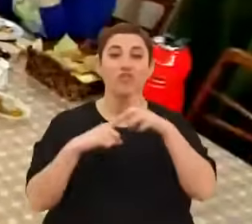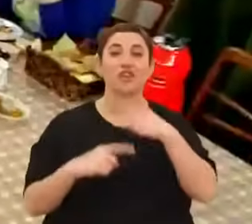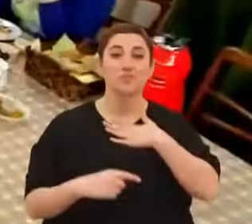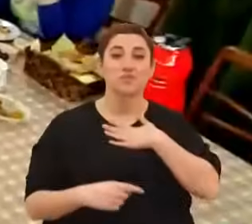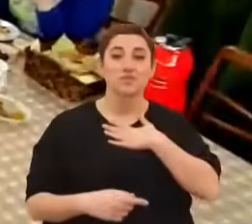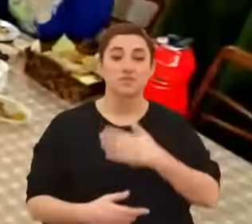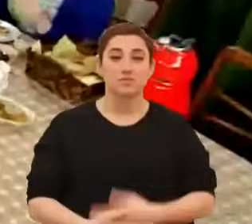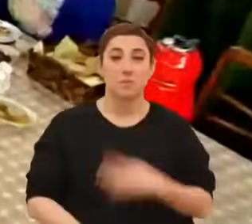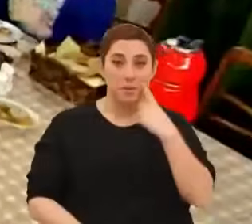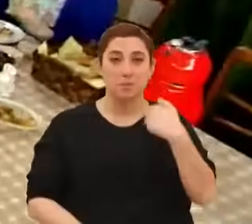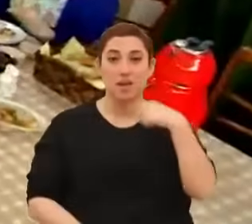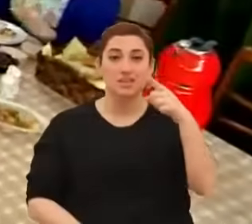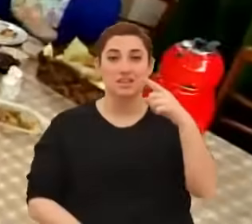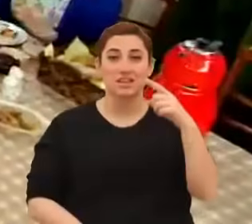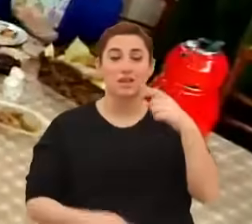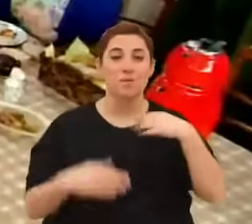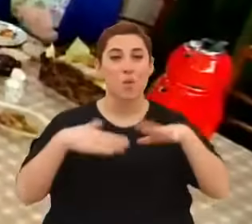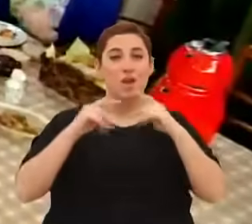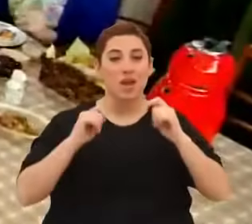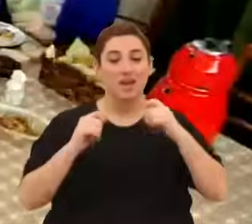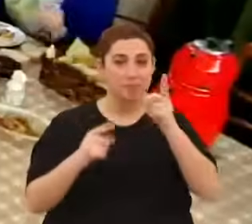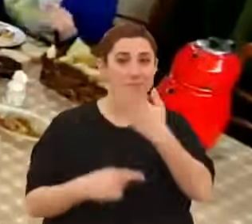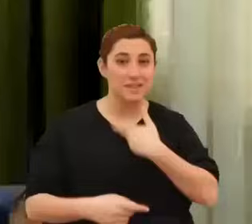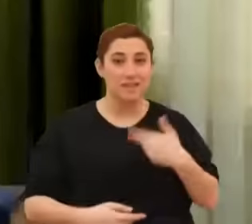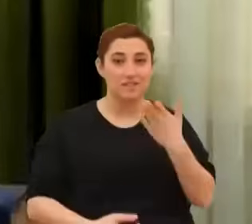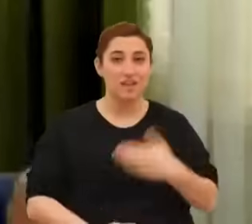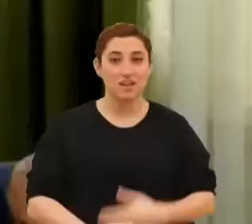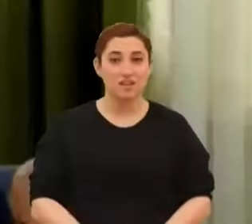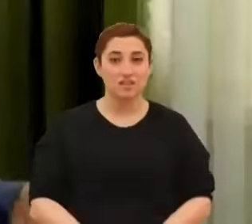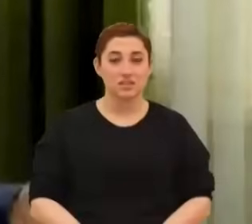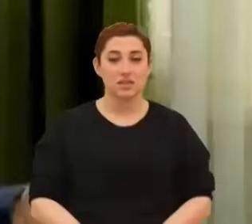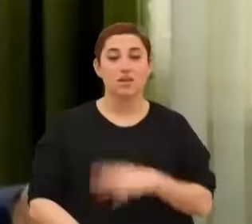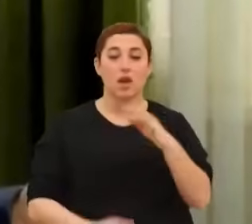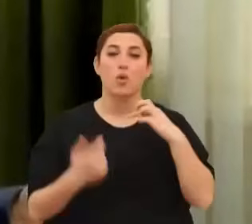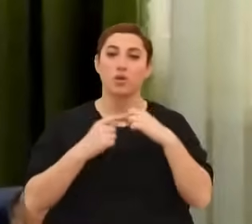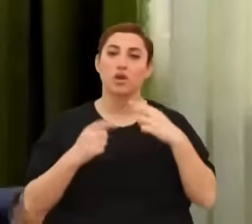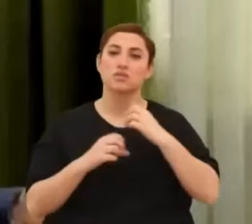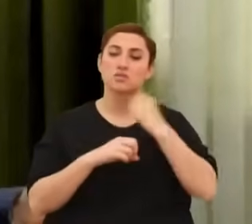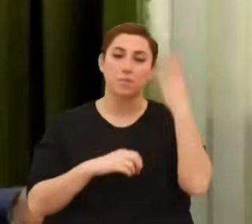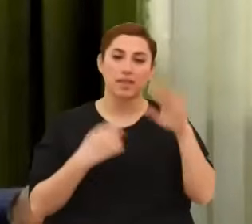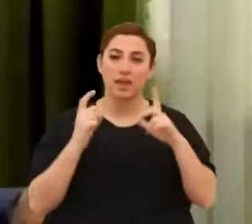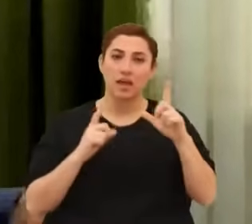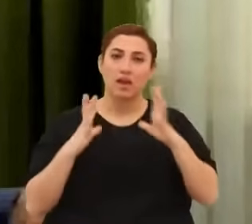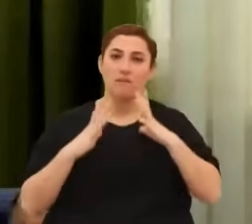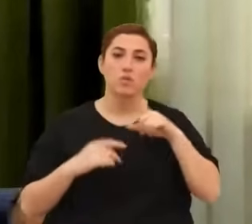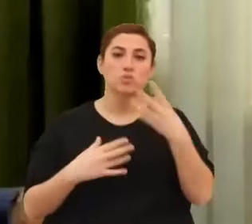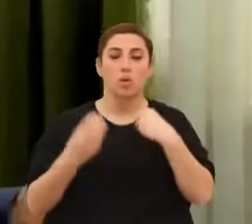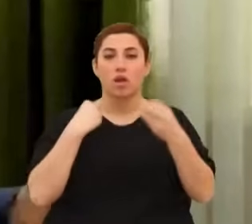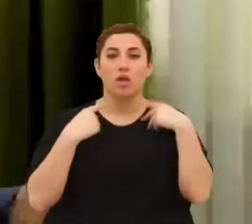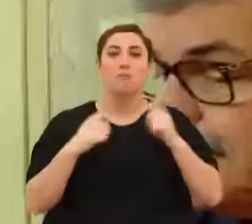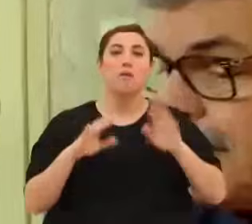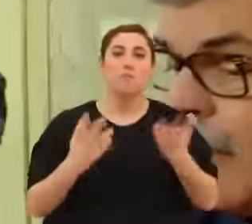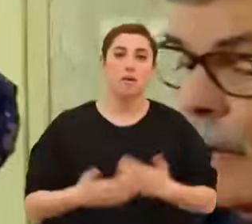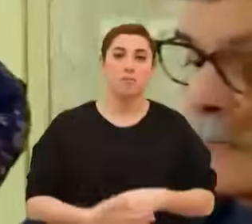Fehmiciğim. Bak ben sana saçta börek yaptım. Seversin sen. Ya Rukiye sabah sabah ne gerek var diye ben bu kadar şeyi yiyemem ki